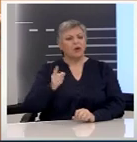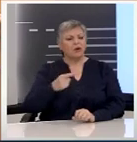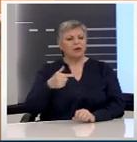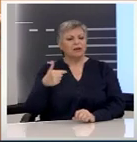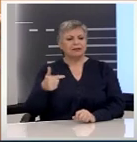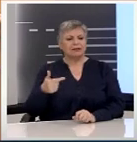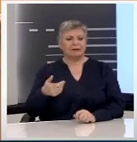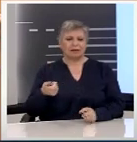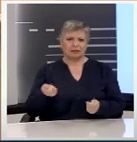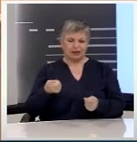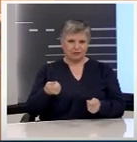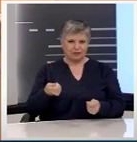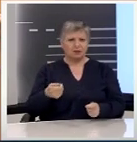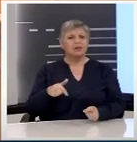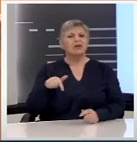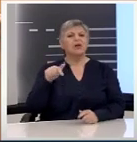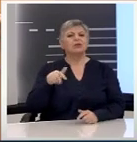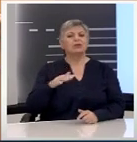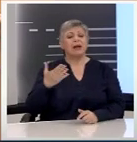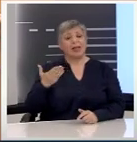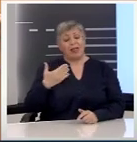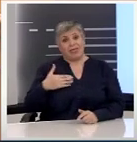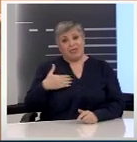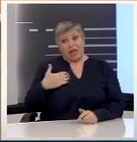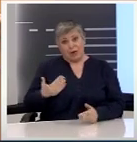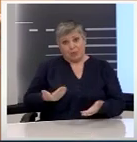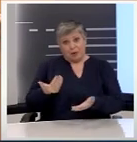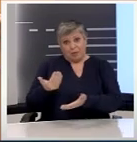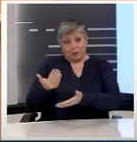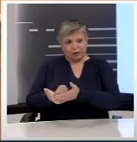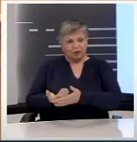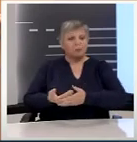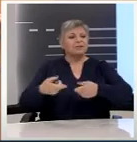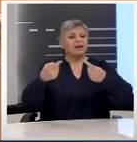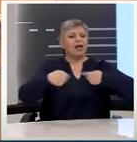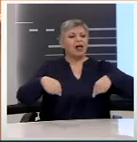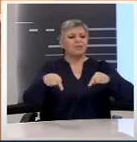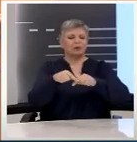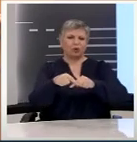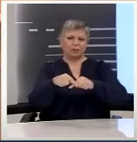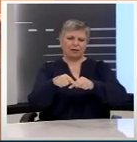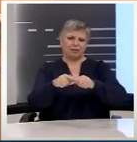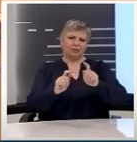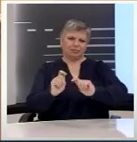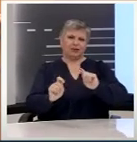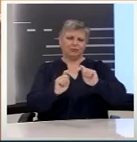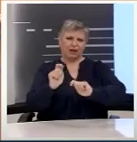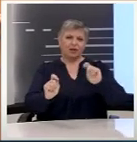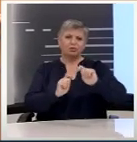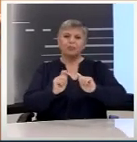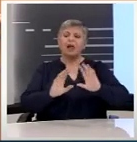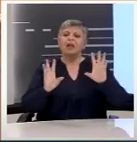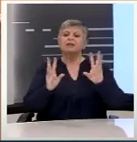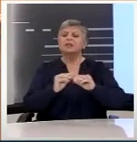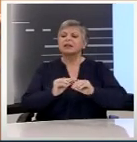που κατέθεσαν την πρόταση για σύσταση Εξεταστικής Επιτροπής, ότι βρίσκονται στο